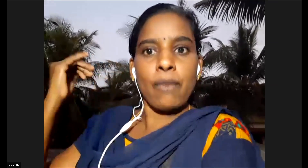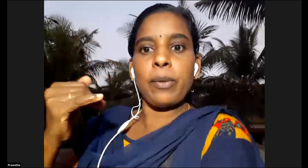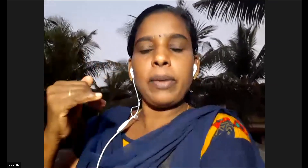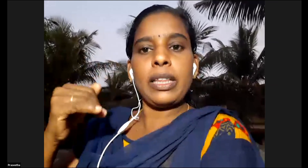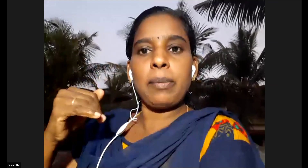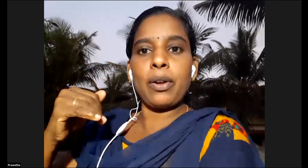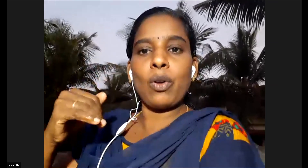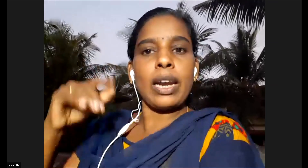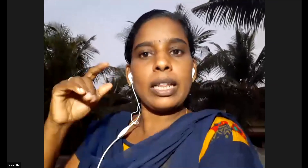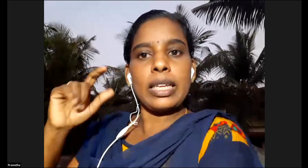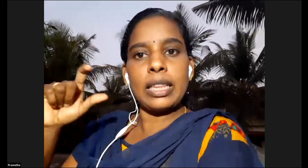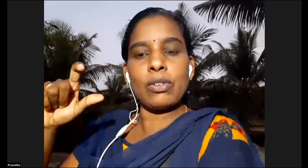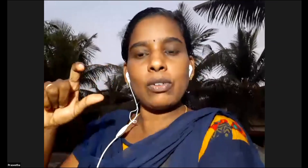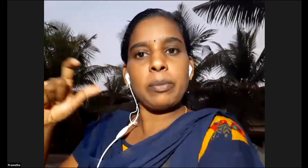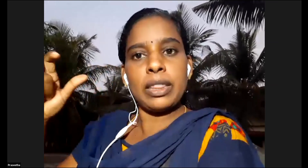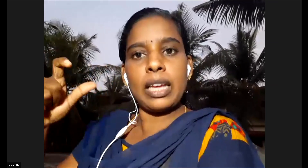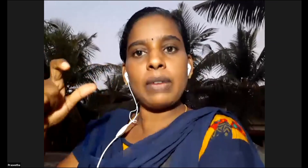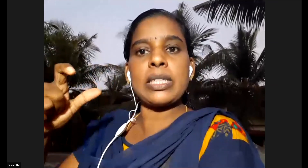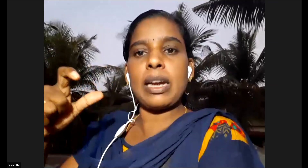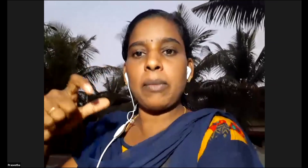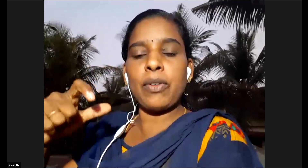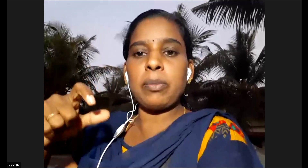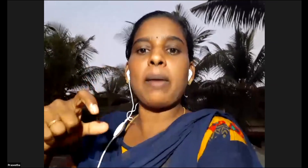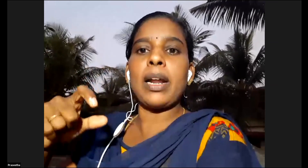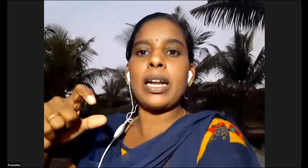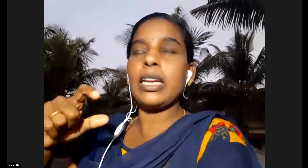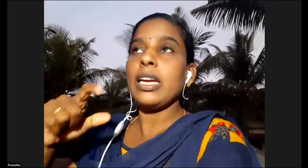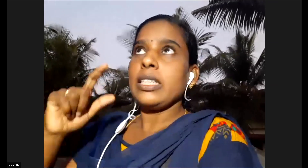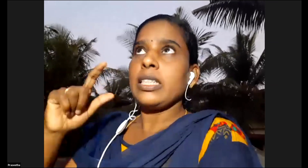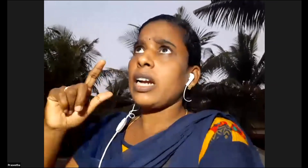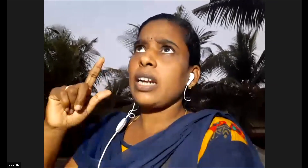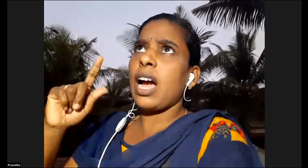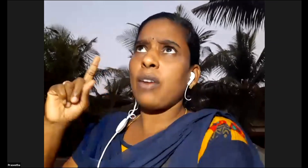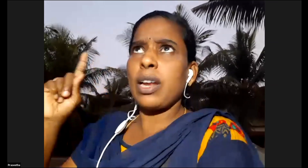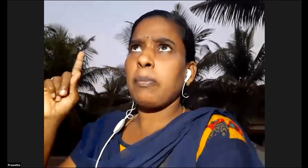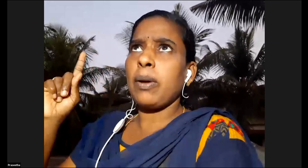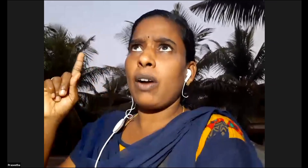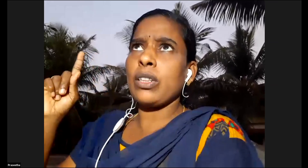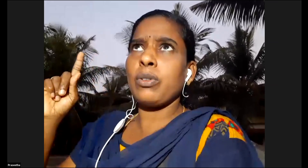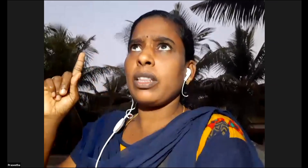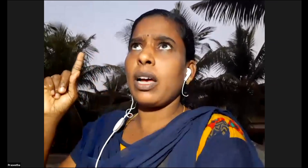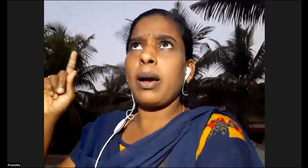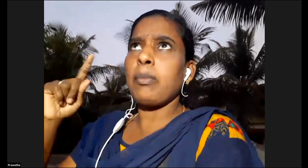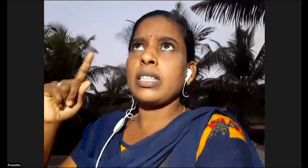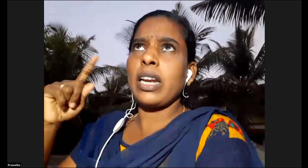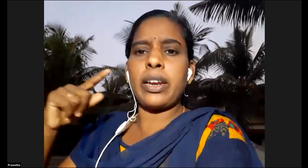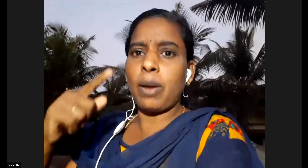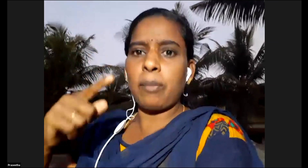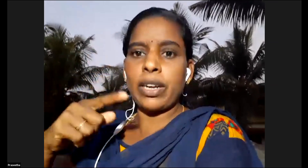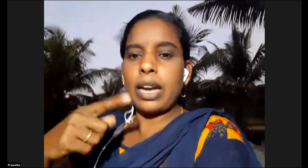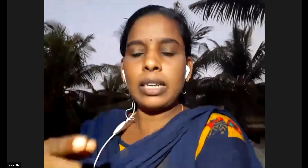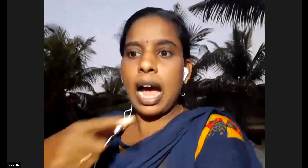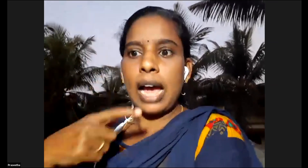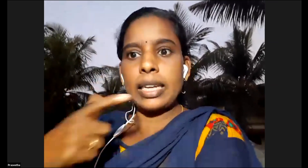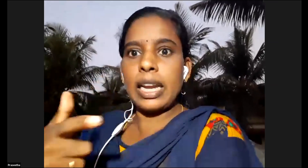അമ്മ വരും എന്നേ പറയുള്ളൂ. അല്ലാതെ ഇന്ന ദിവസം ഇന്ന ബസ്സിന് അമ്മ വരും. ഇപ്പൊ നമ്മളാണെങ്കിൽ ഞായറാഴ്ച രാവിലെ അവിടുന്ന് വരുന്ന ആ ബസ്സിനായിരിക്കും അമ്മ